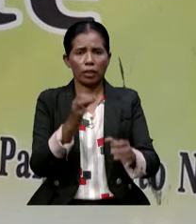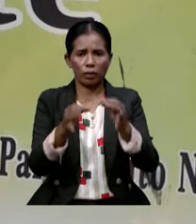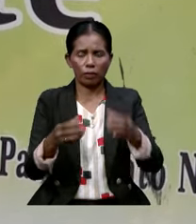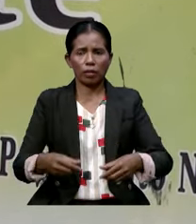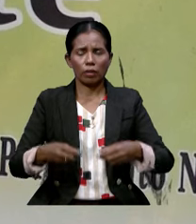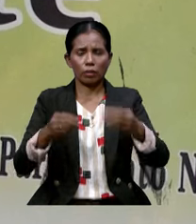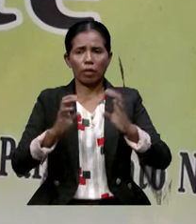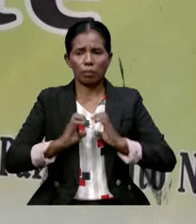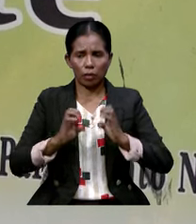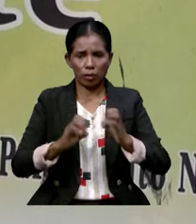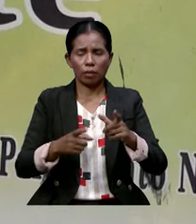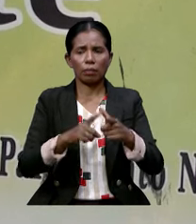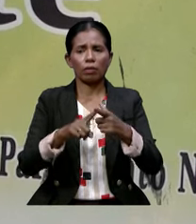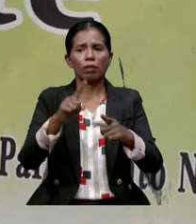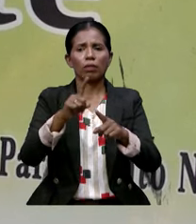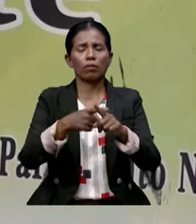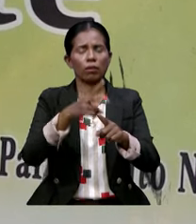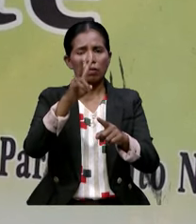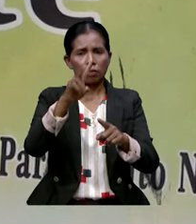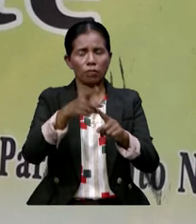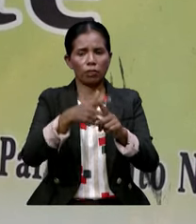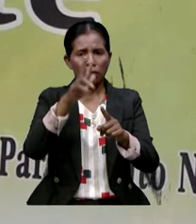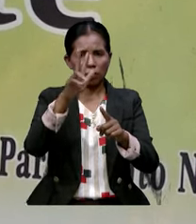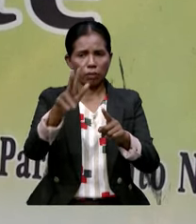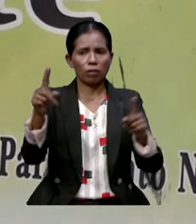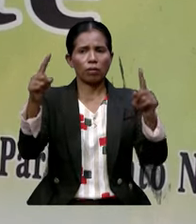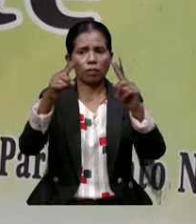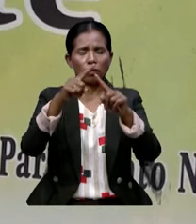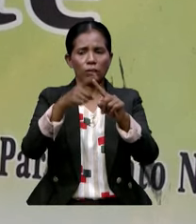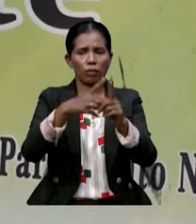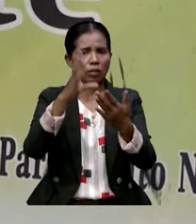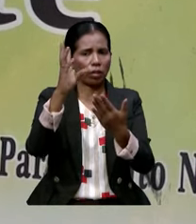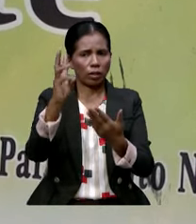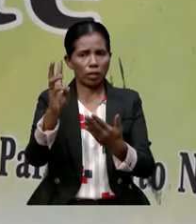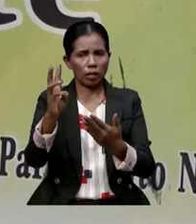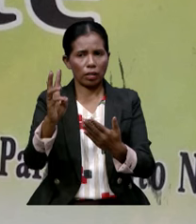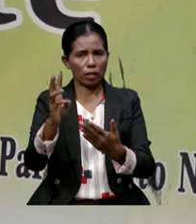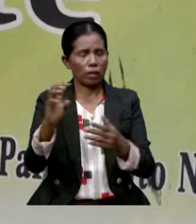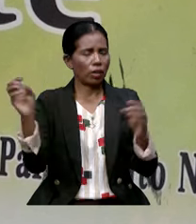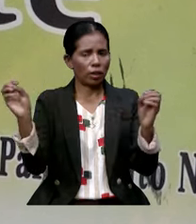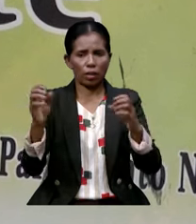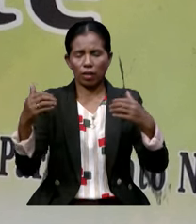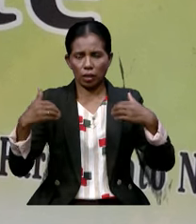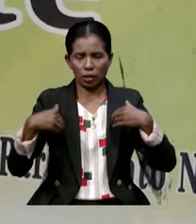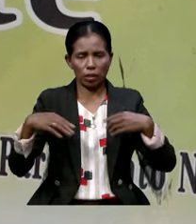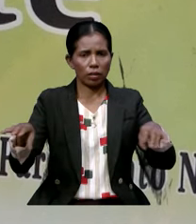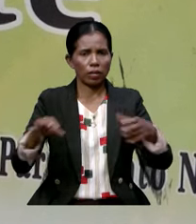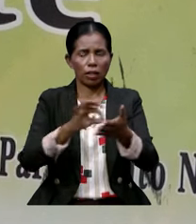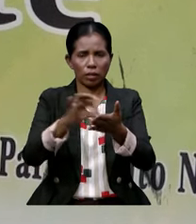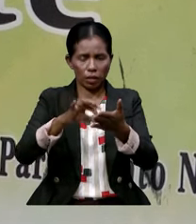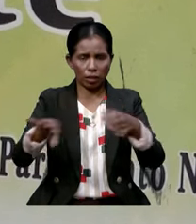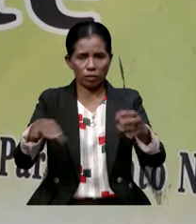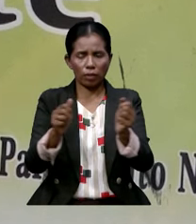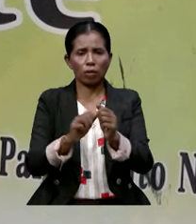ne emergency mas pulan rua pulan tolu. Balu to pulan nen obra refer la la la ia kontratu.